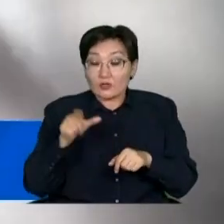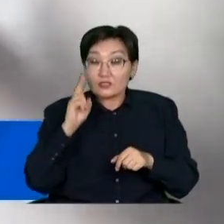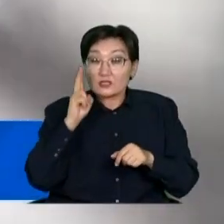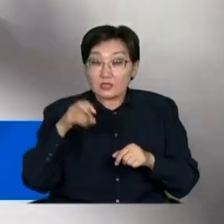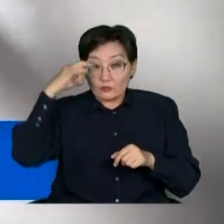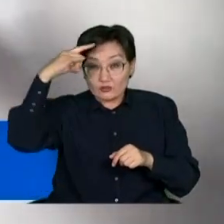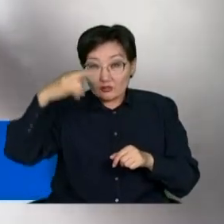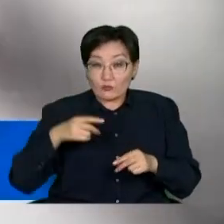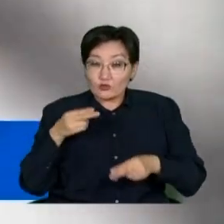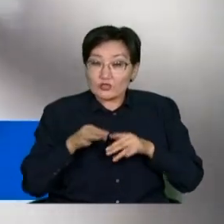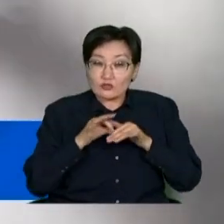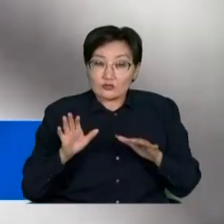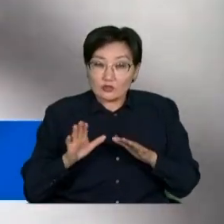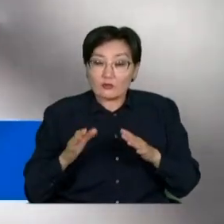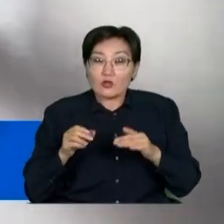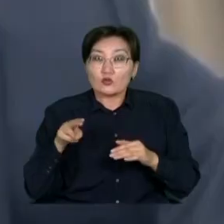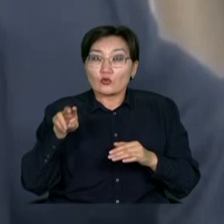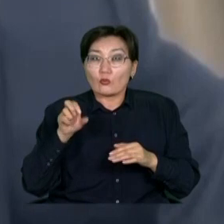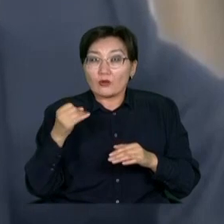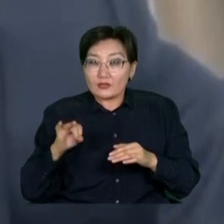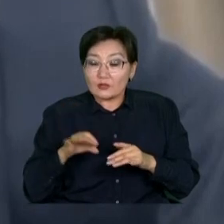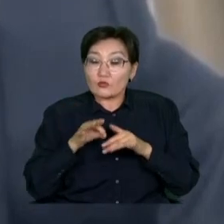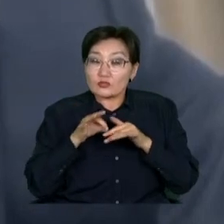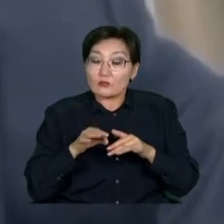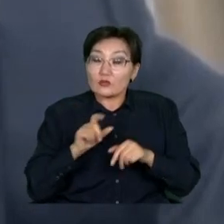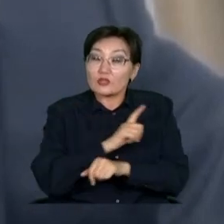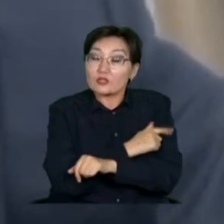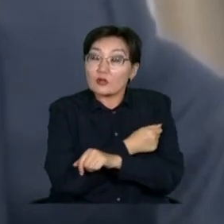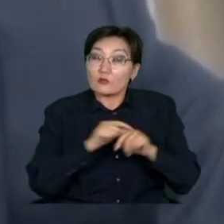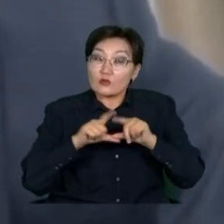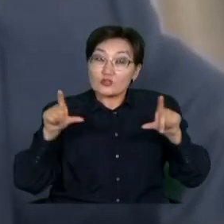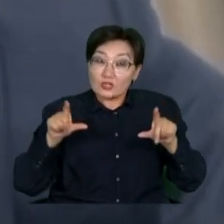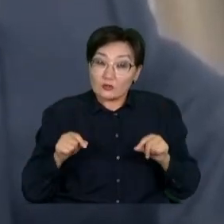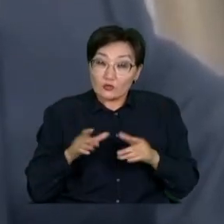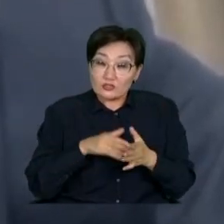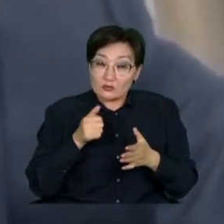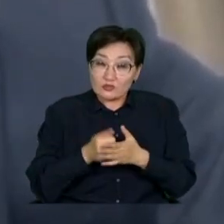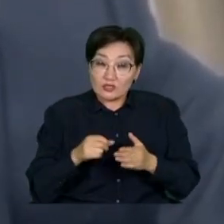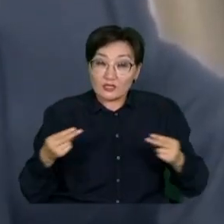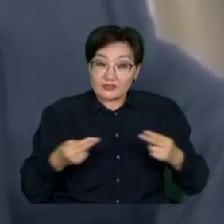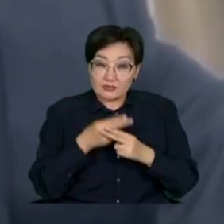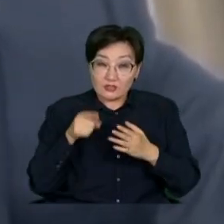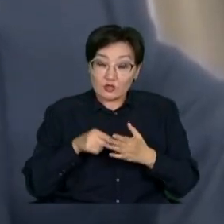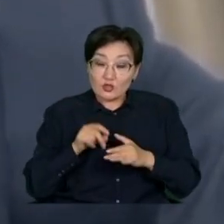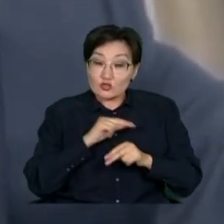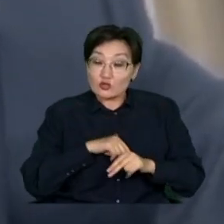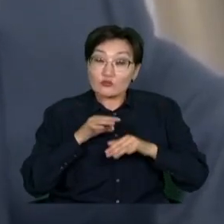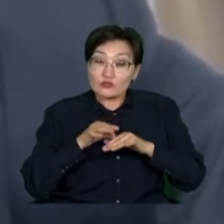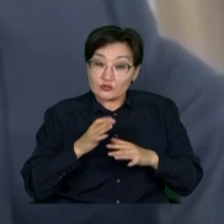Қазір Қазақстанда ота жасамайды. Ол Дубайда. Медициналық орталық осы уақытқа дейін Астана қаласында жұмыс жасап